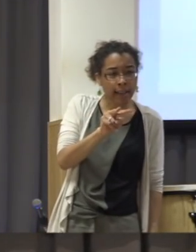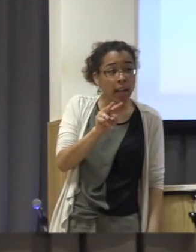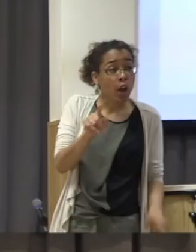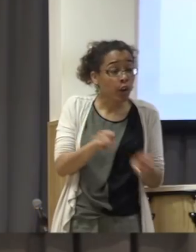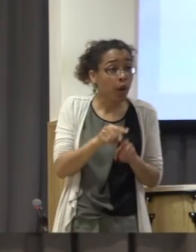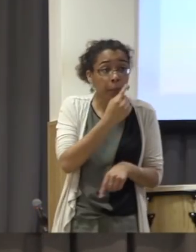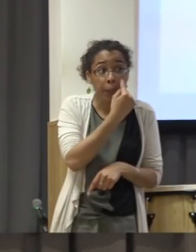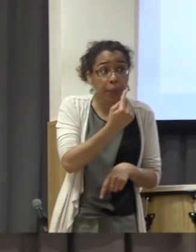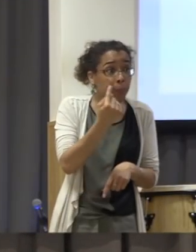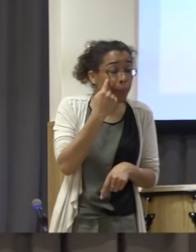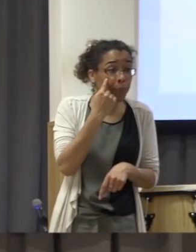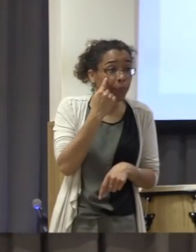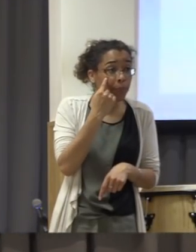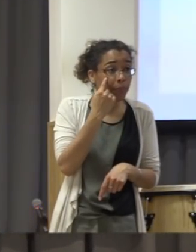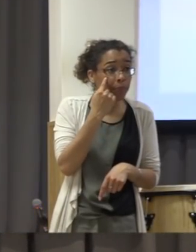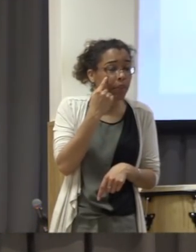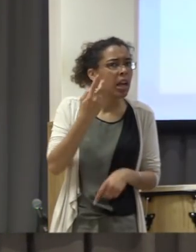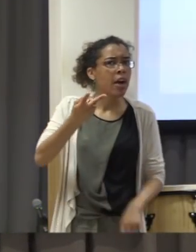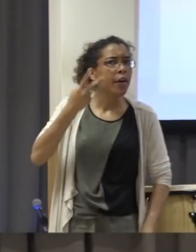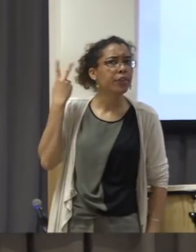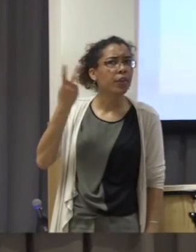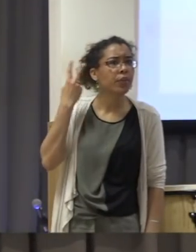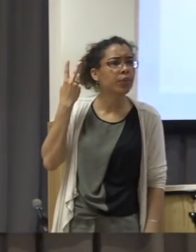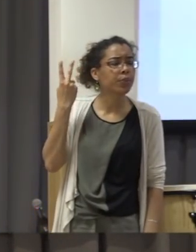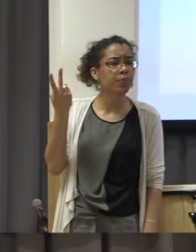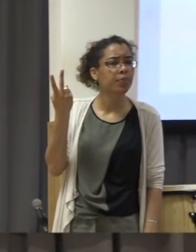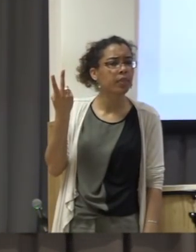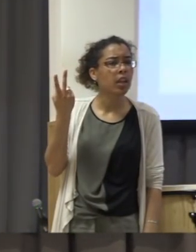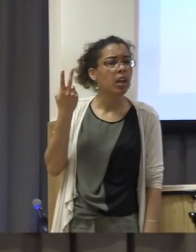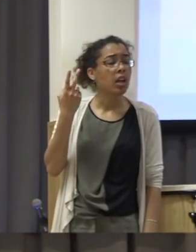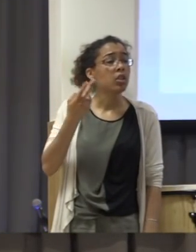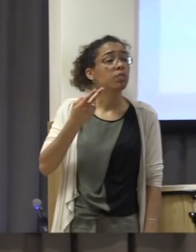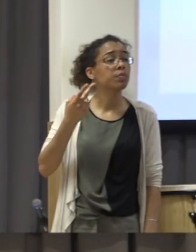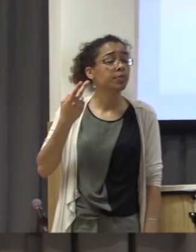yeux, selon ce que tu as entendu. Ils ont entendu Hérode